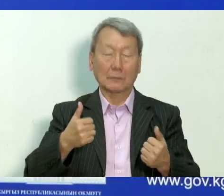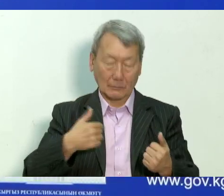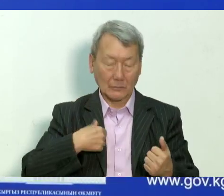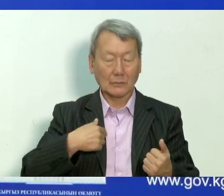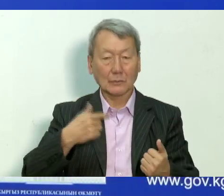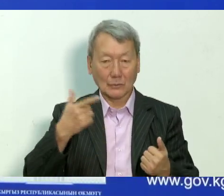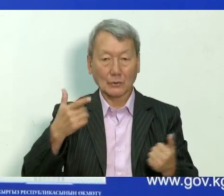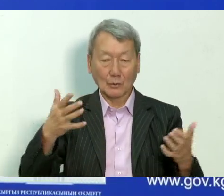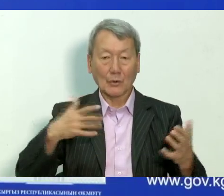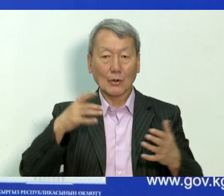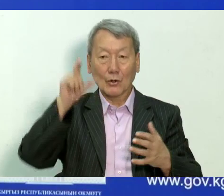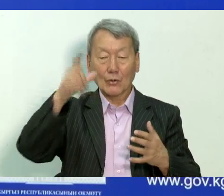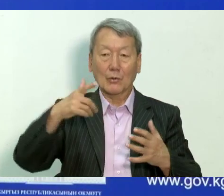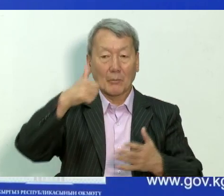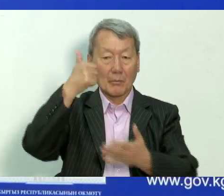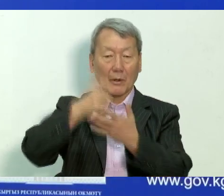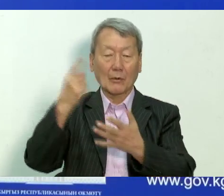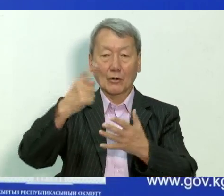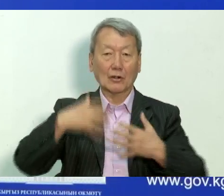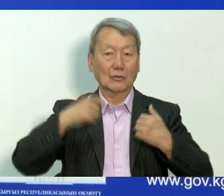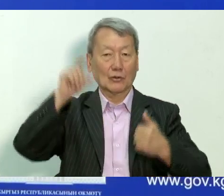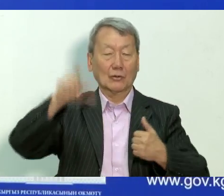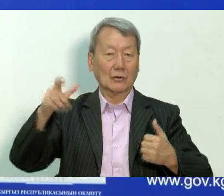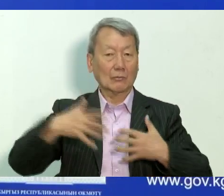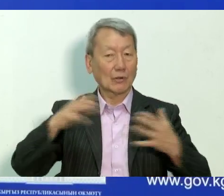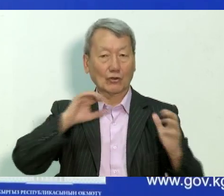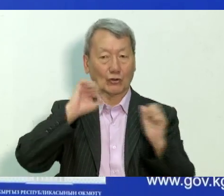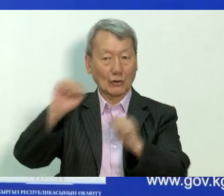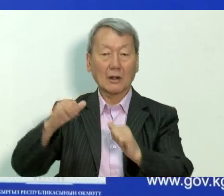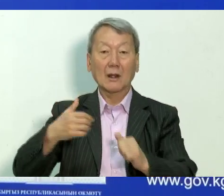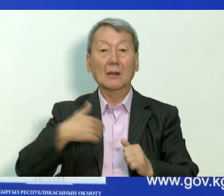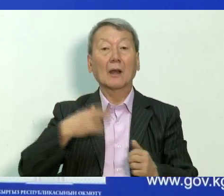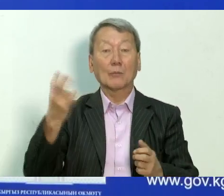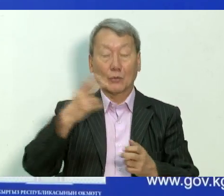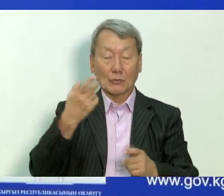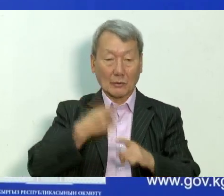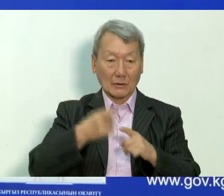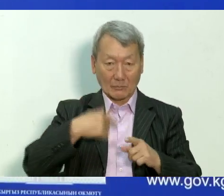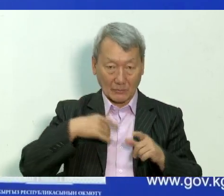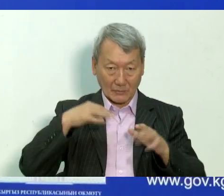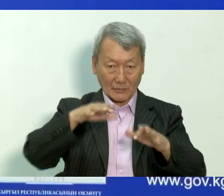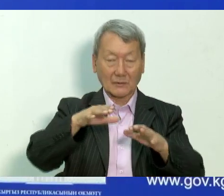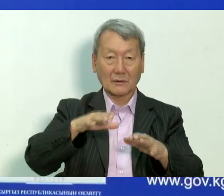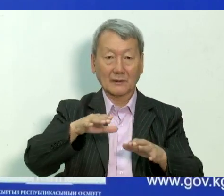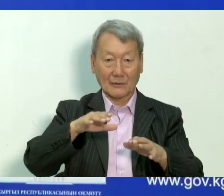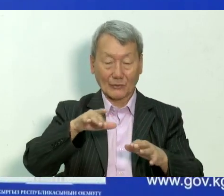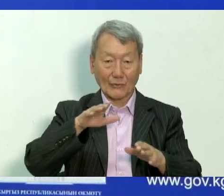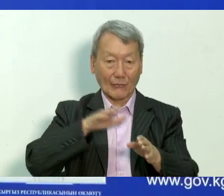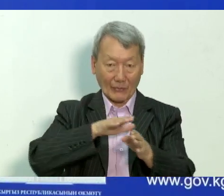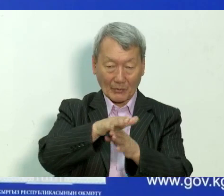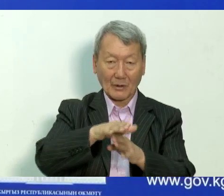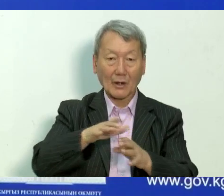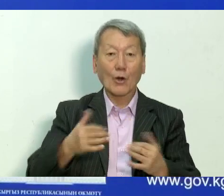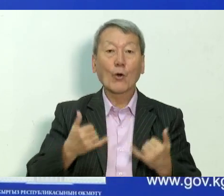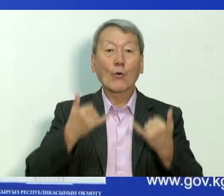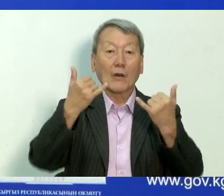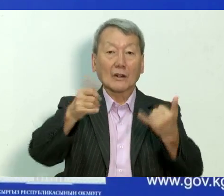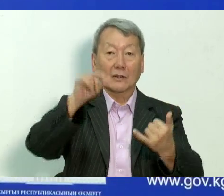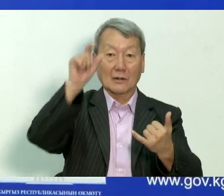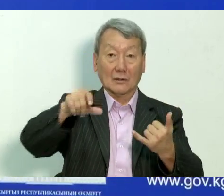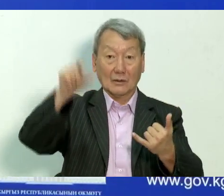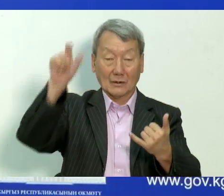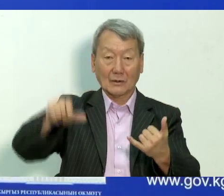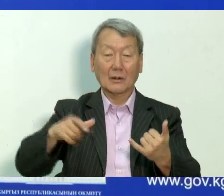думаю, что у нас должно быть в первом плане. Поэтому нам придется пойти на такие шаги. Уважаемые